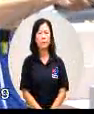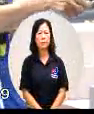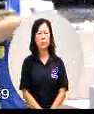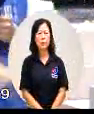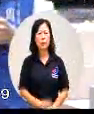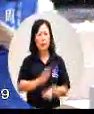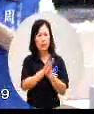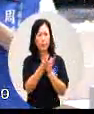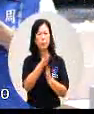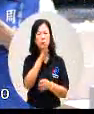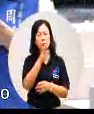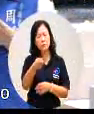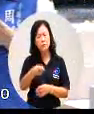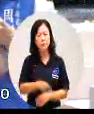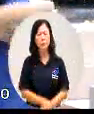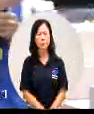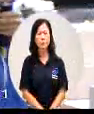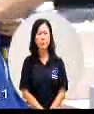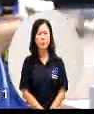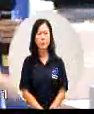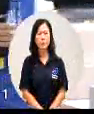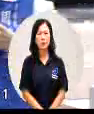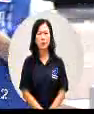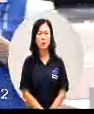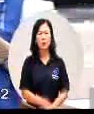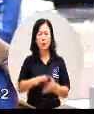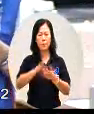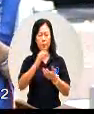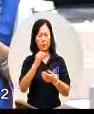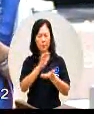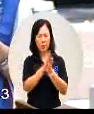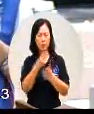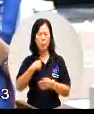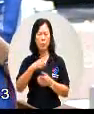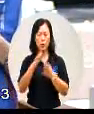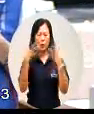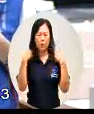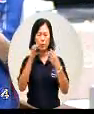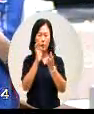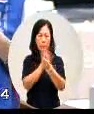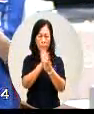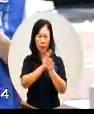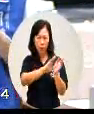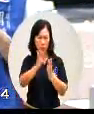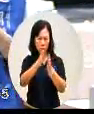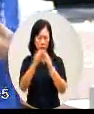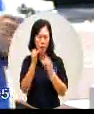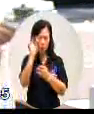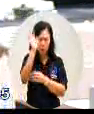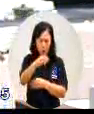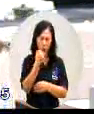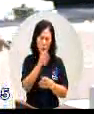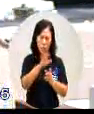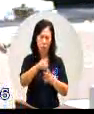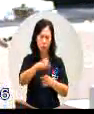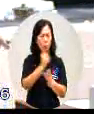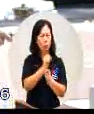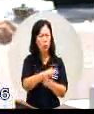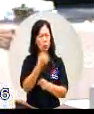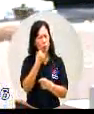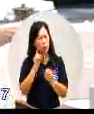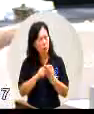成他拉拉，结果我们变成要帮他处理这些后面的后续事宜，你干嘛丢？这个都